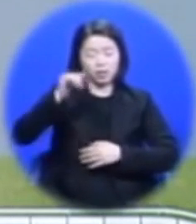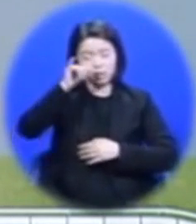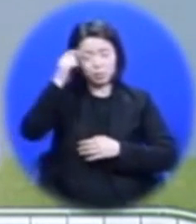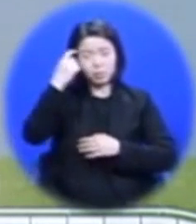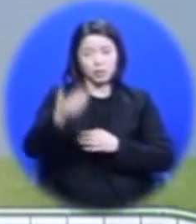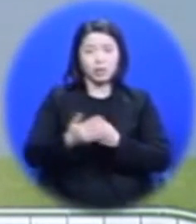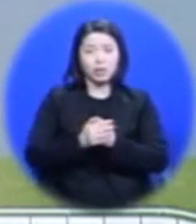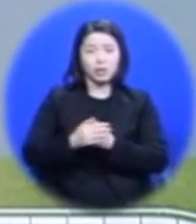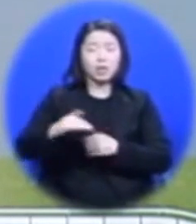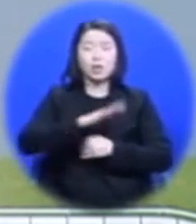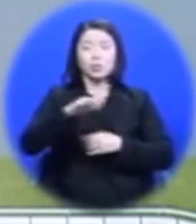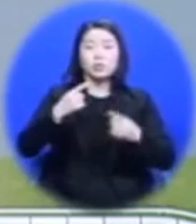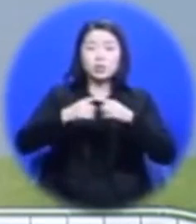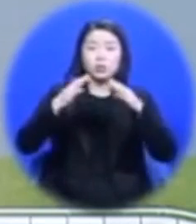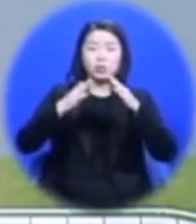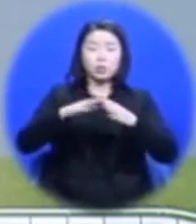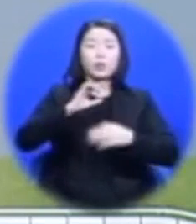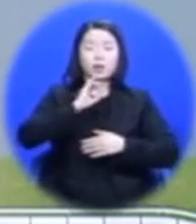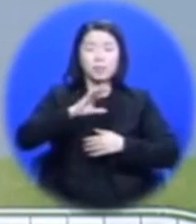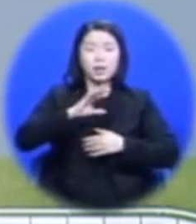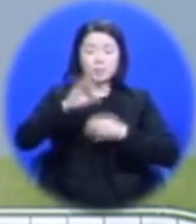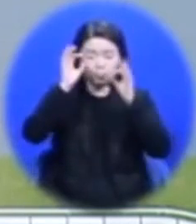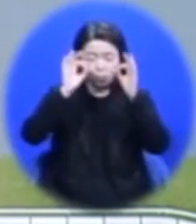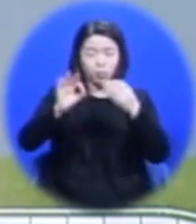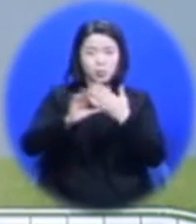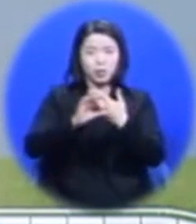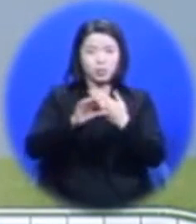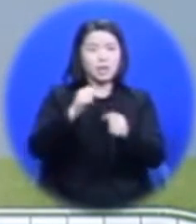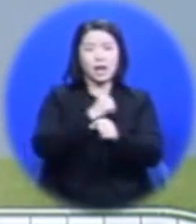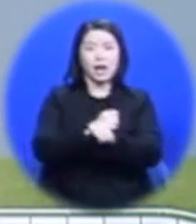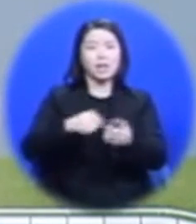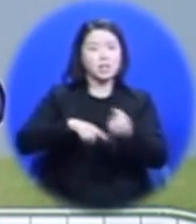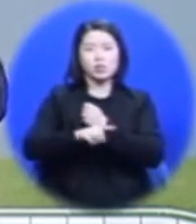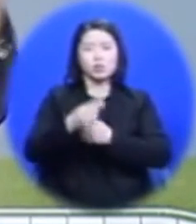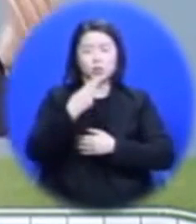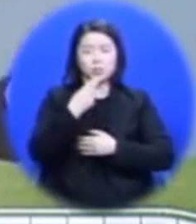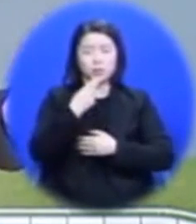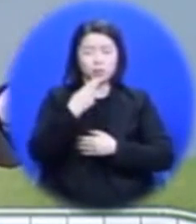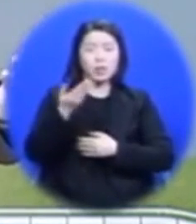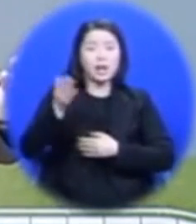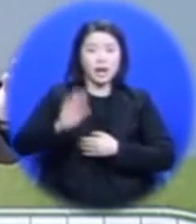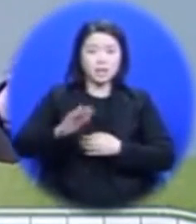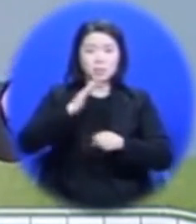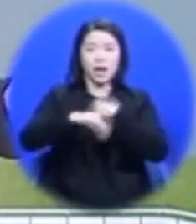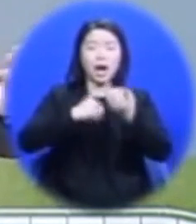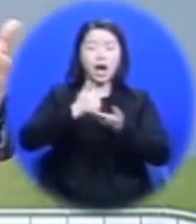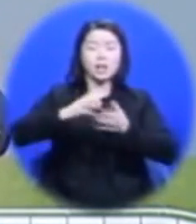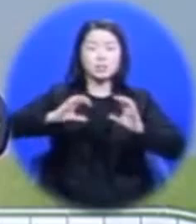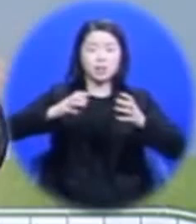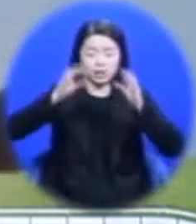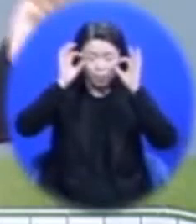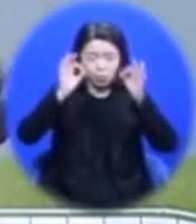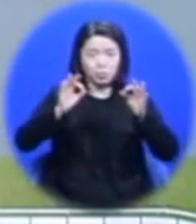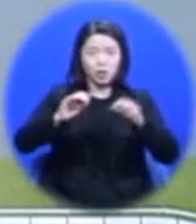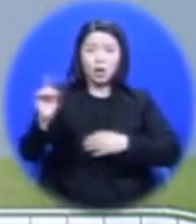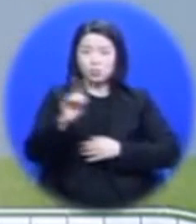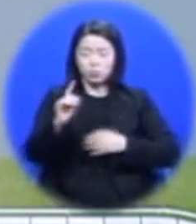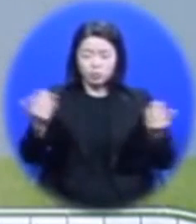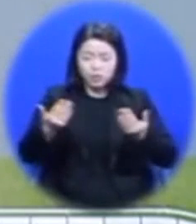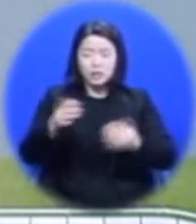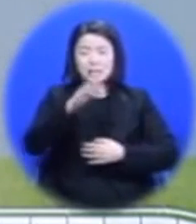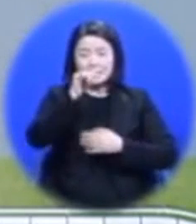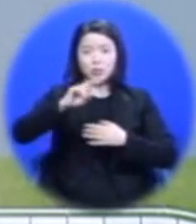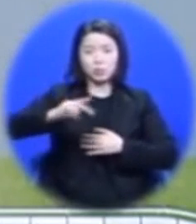우리 교회만 보면 할 이유가 없습니다. 하나님의 나라를 보면 이건 무슨 일이 있어도 해야